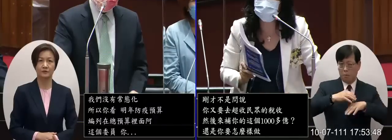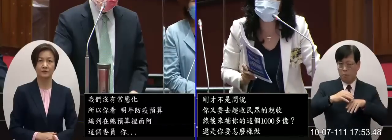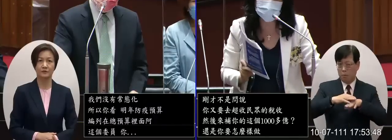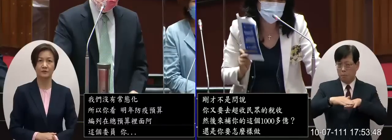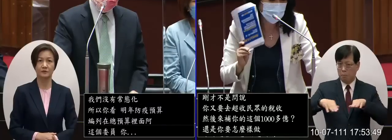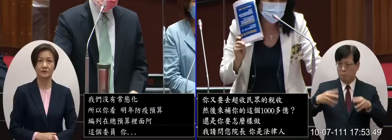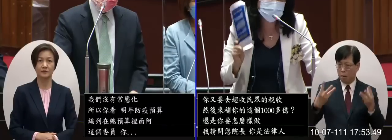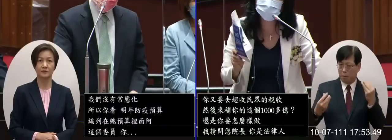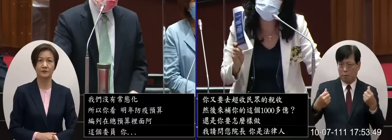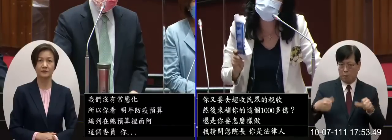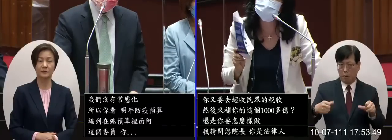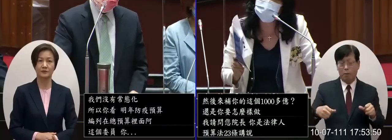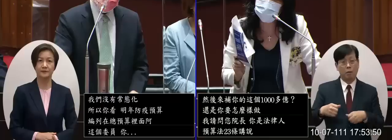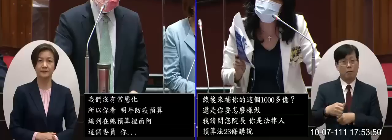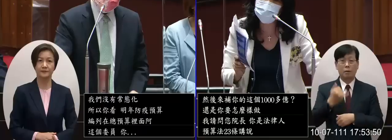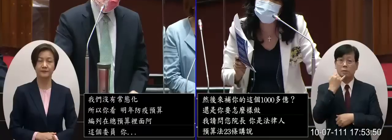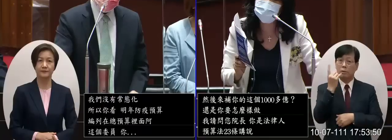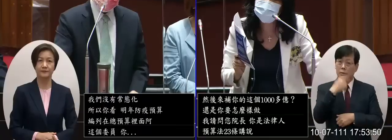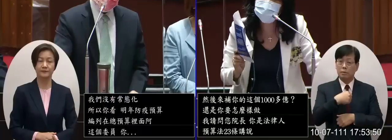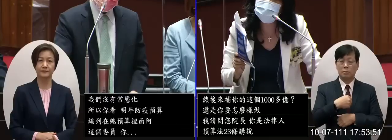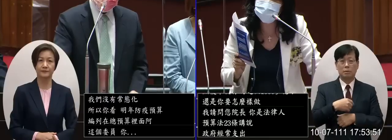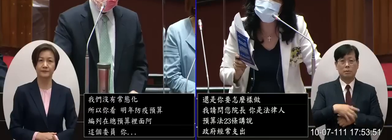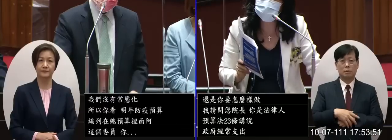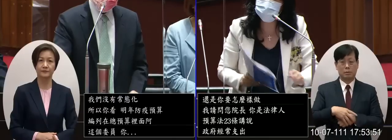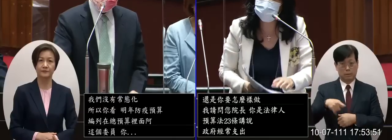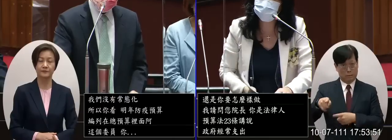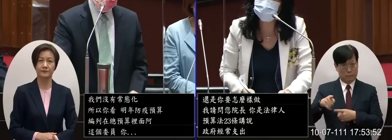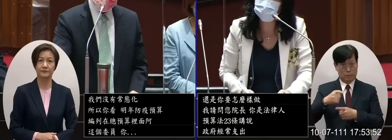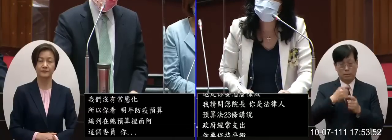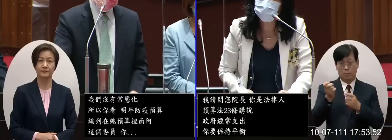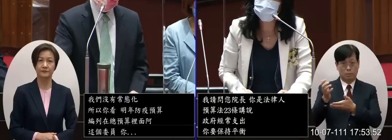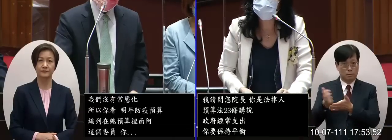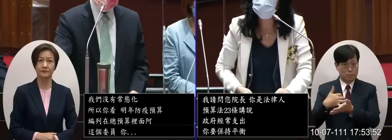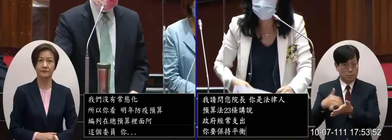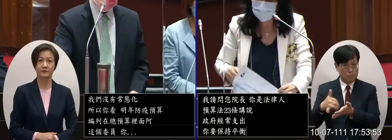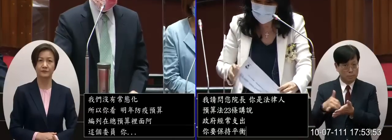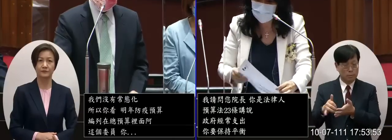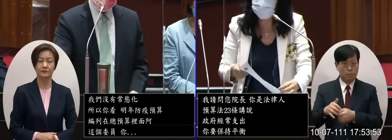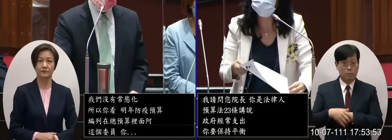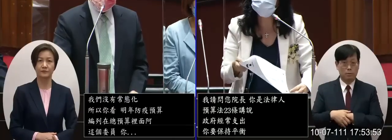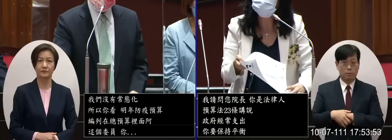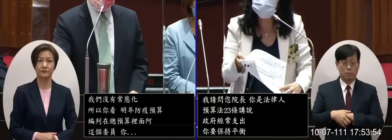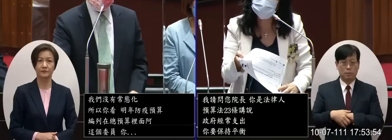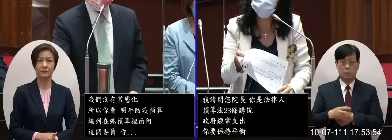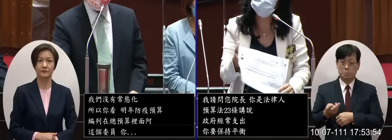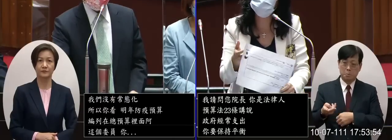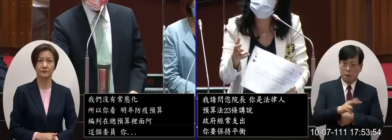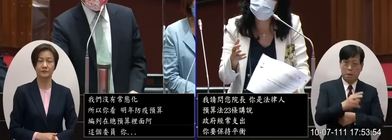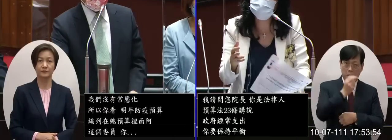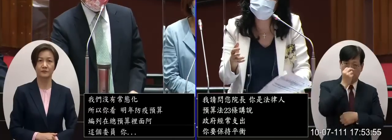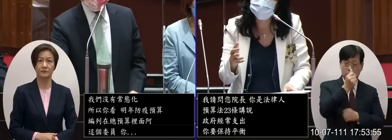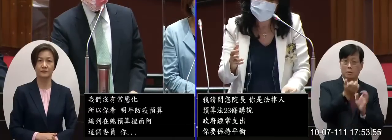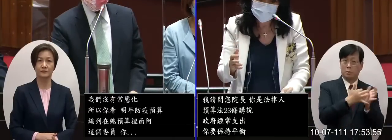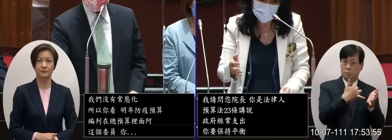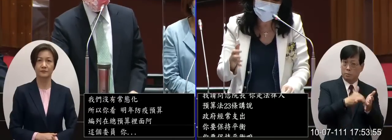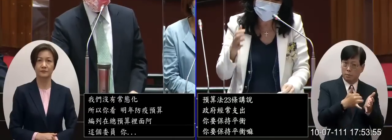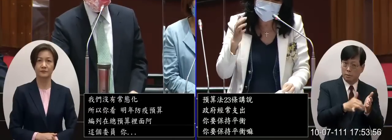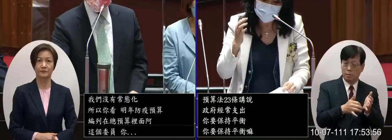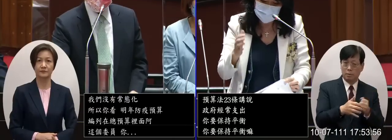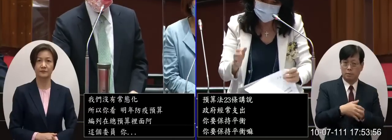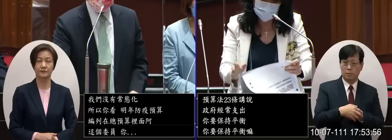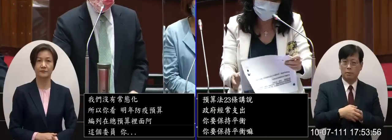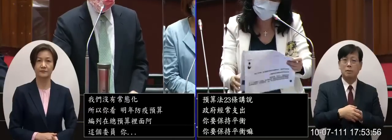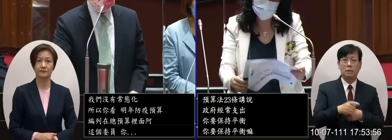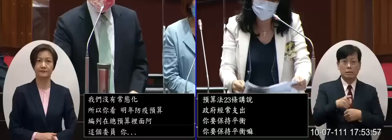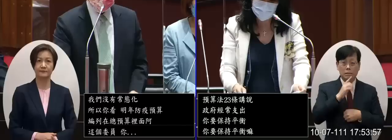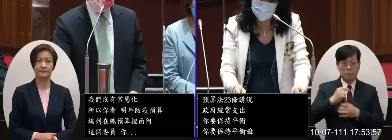持平衡吗？你可不可以用那些的预算哦，然后透过特别预算的方式，然后来